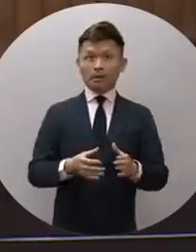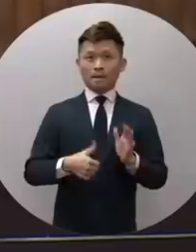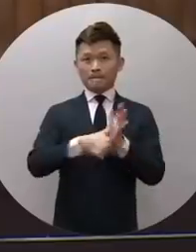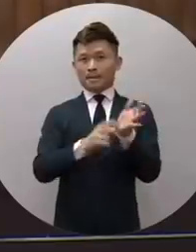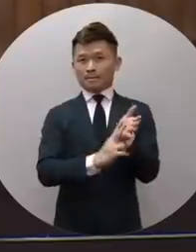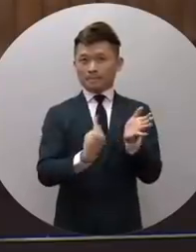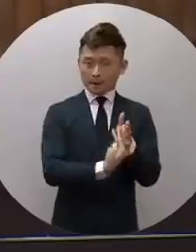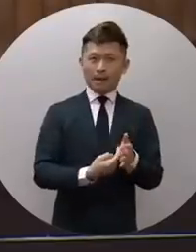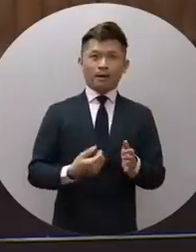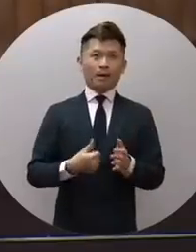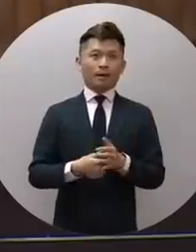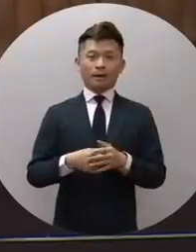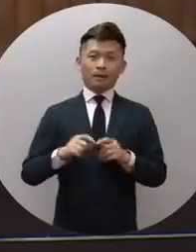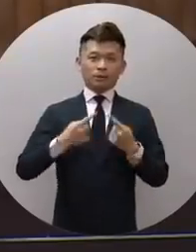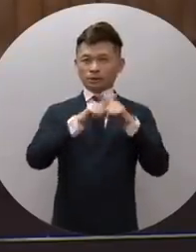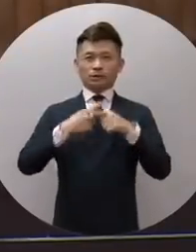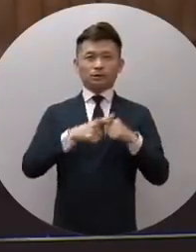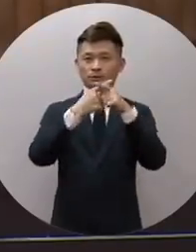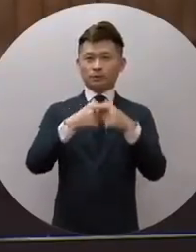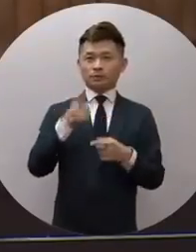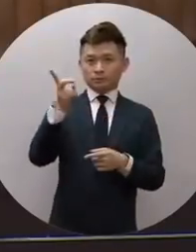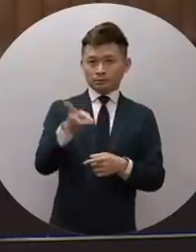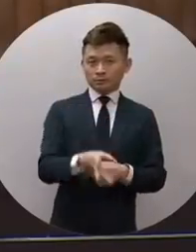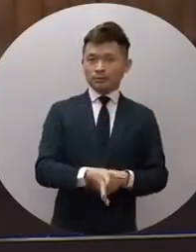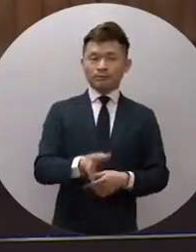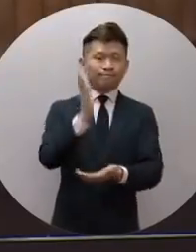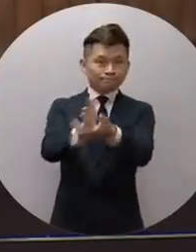制宪等永无休止的争辩，